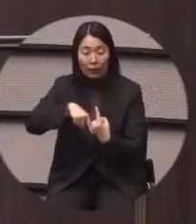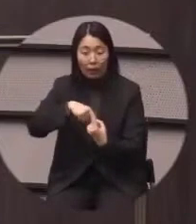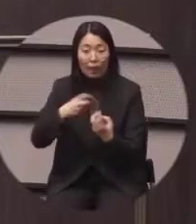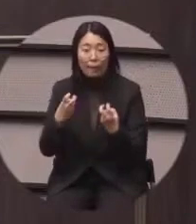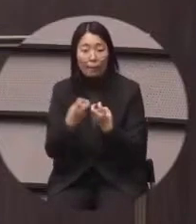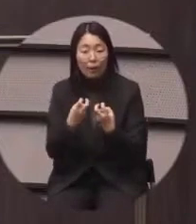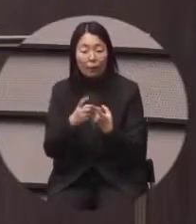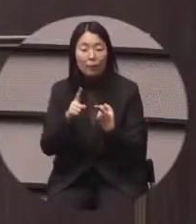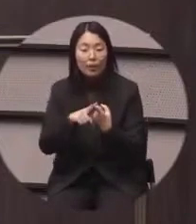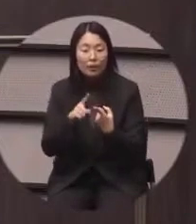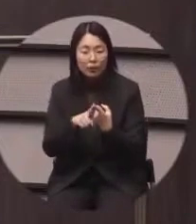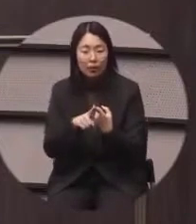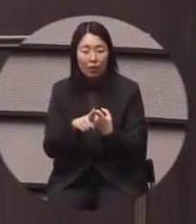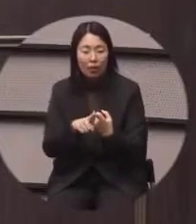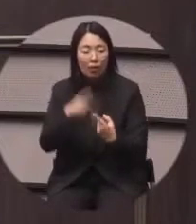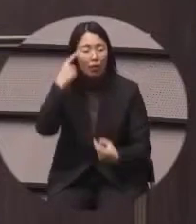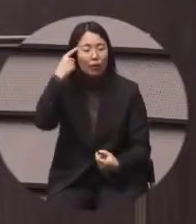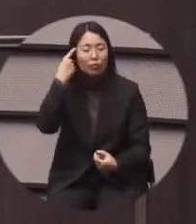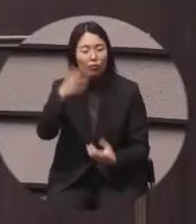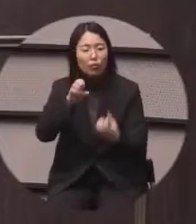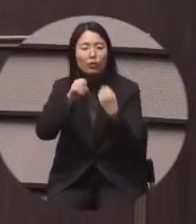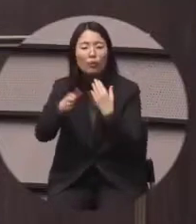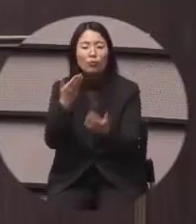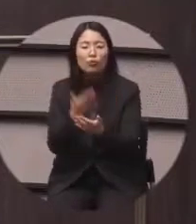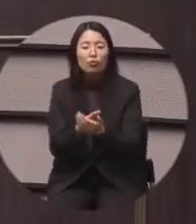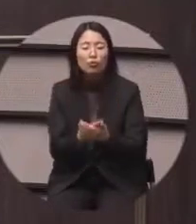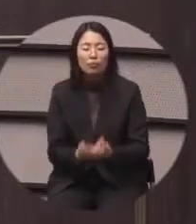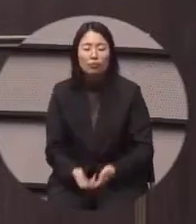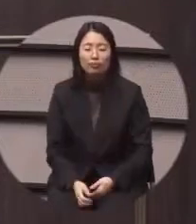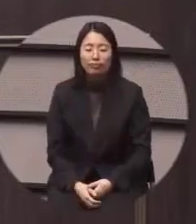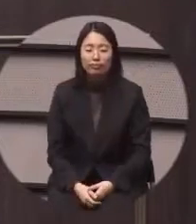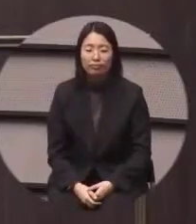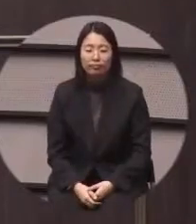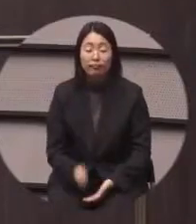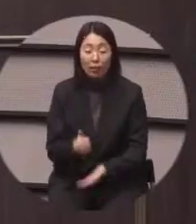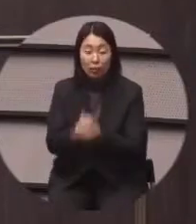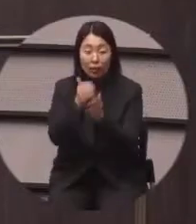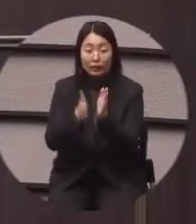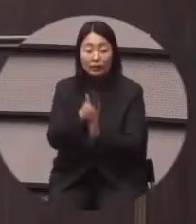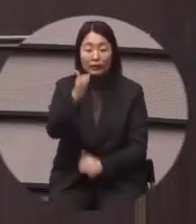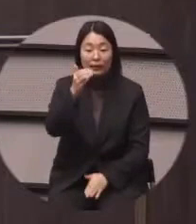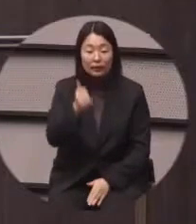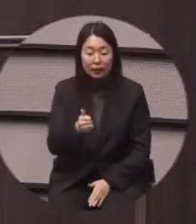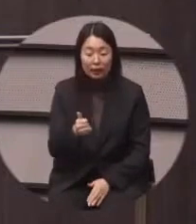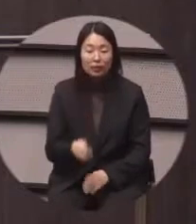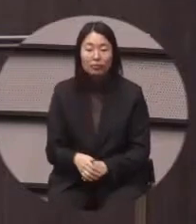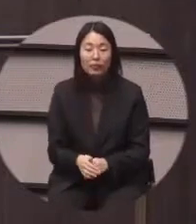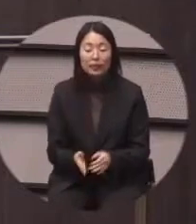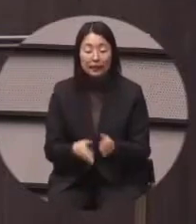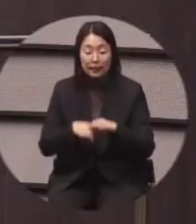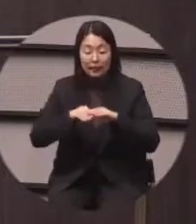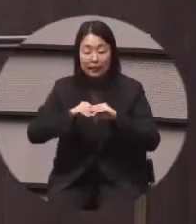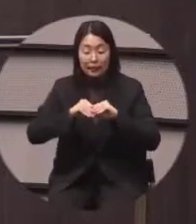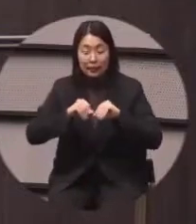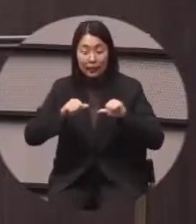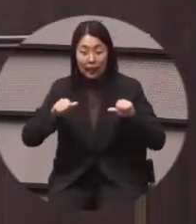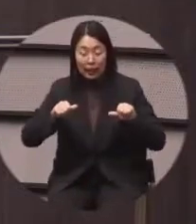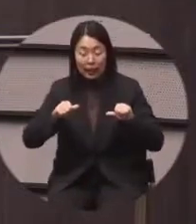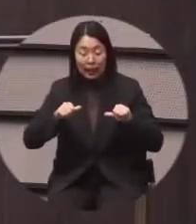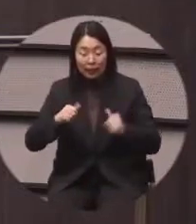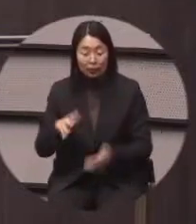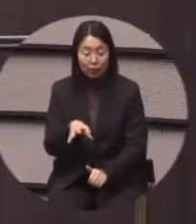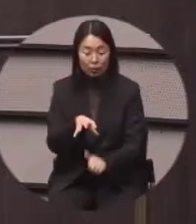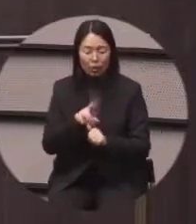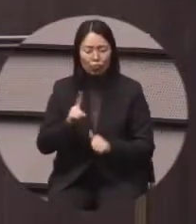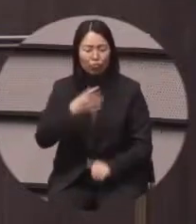있는지 시장님의 의지를 답해 주시기 바랍니다. 존경하는 시장님, 시유지 활용을 통해 어떤